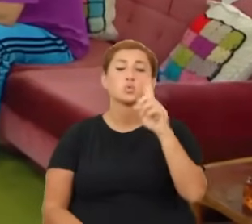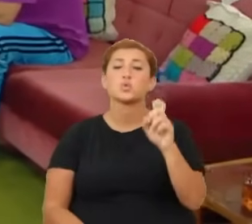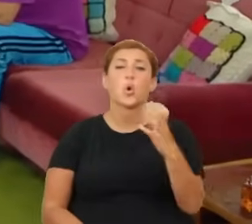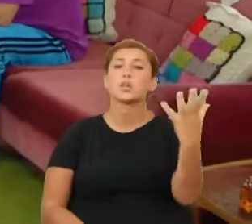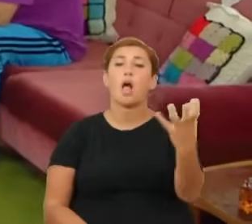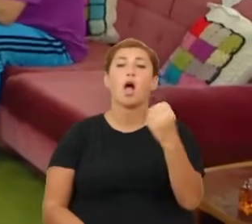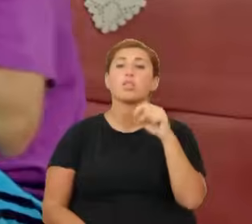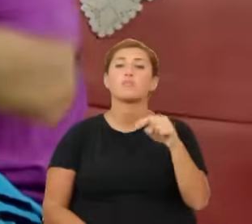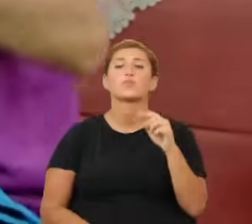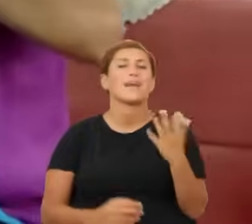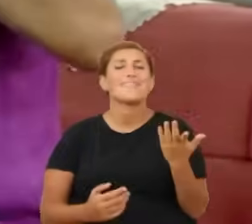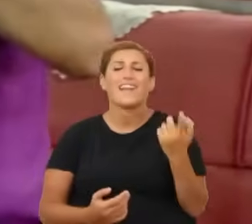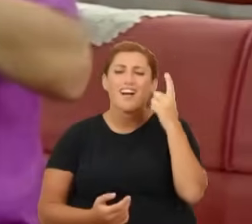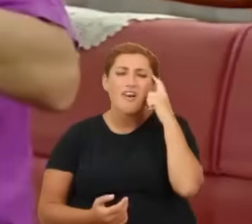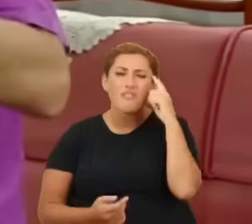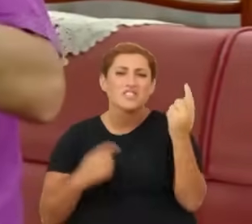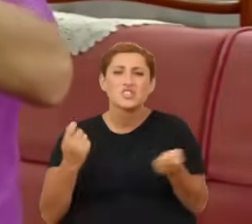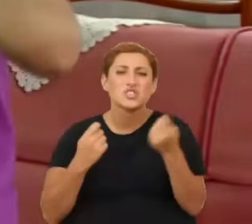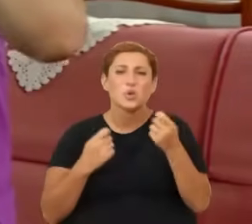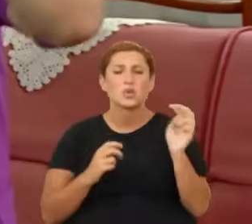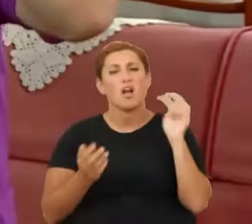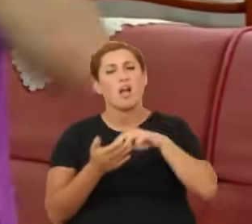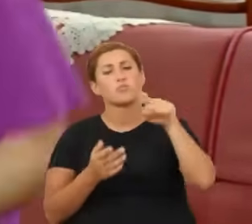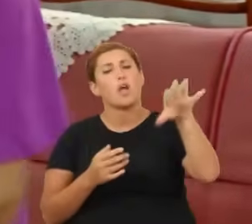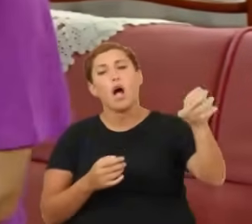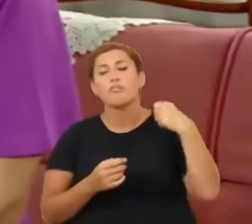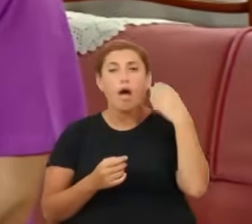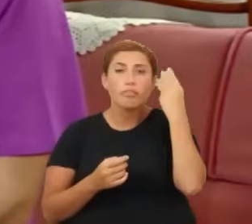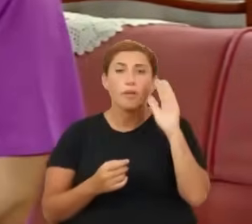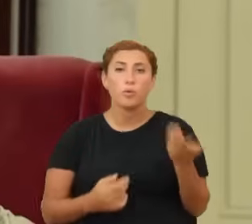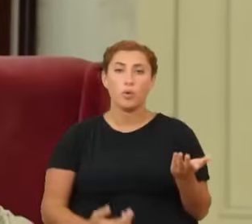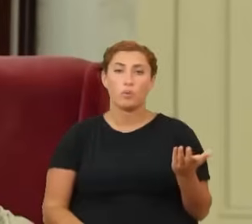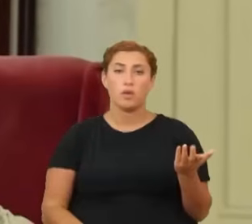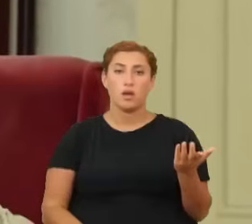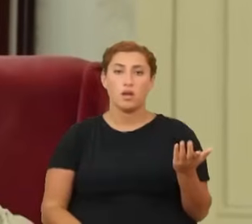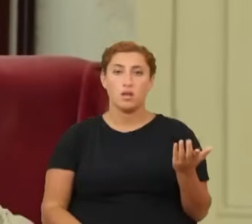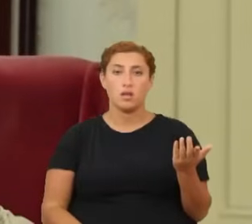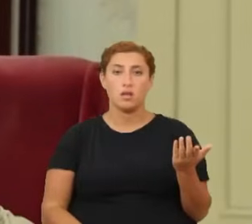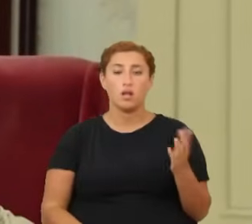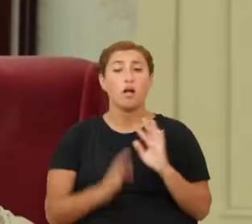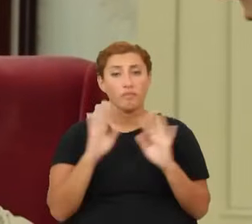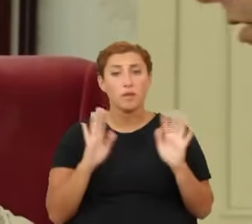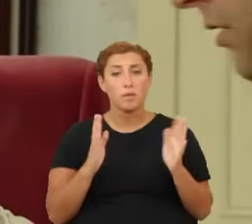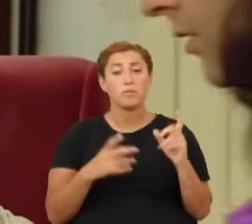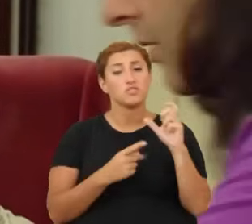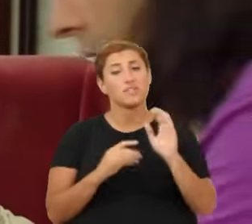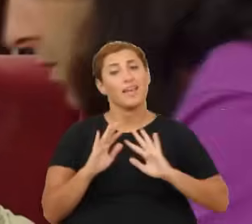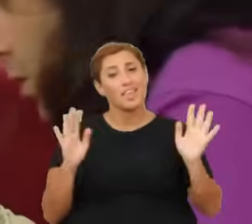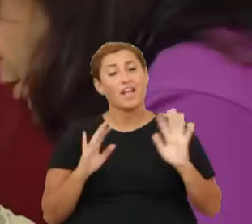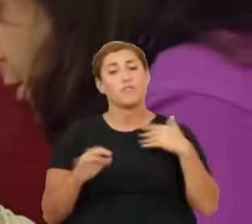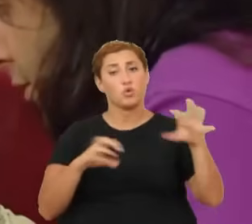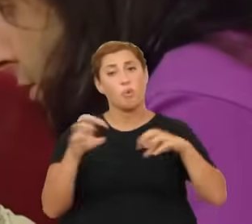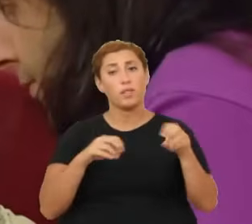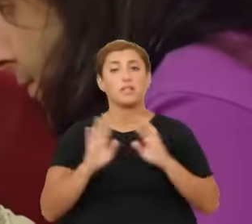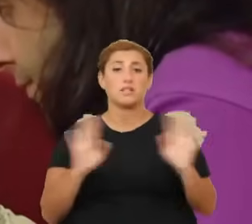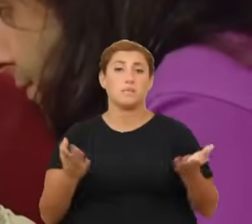da aldın bunları? Ya hangi akla hizmet kalktın bunları aldın? Anlamıyorum ya. Ya tamam ya Çatato, yeter işte,